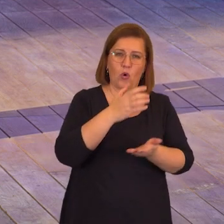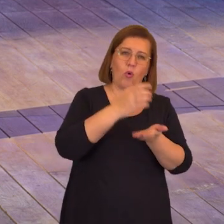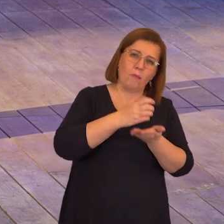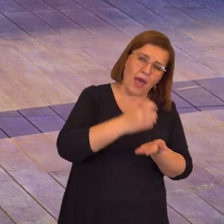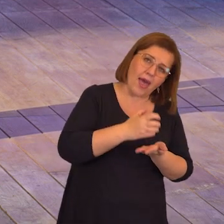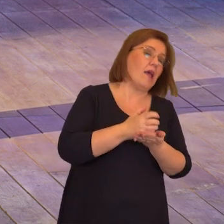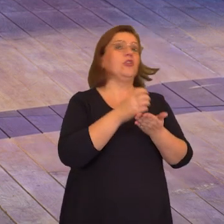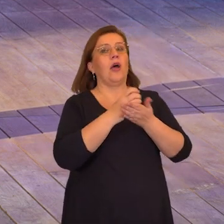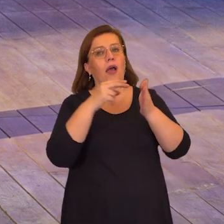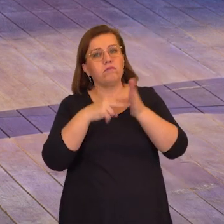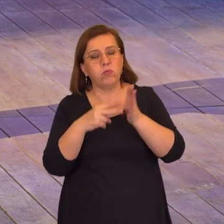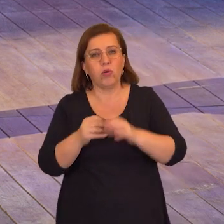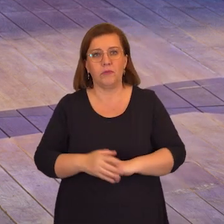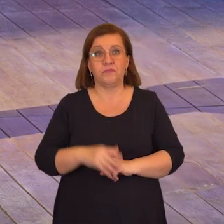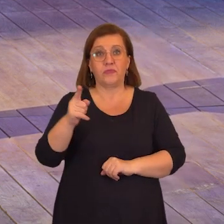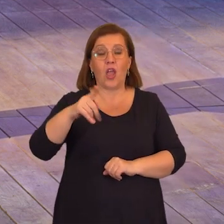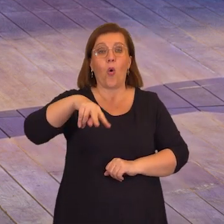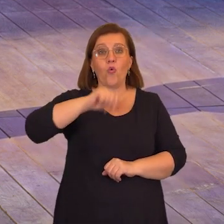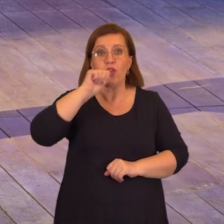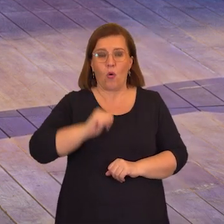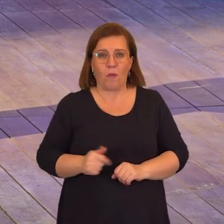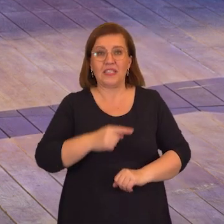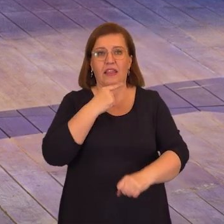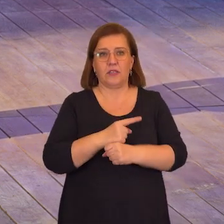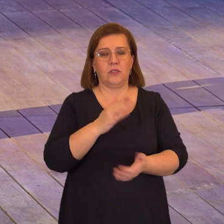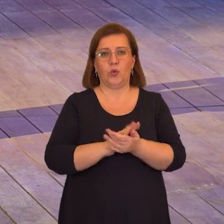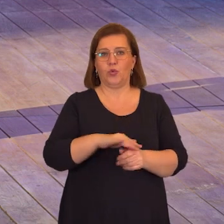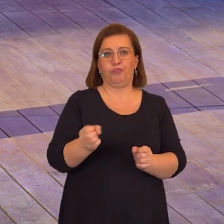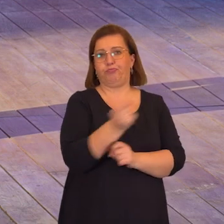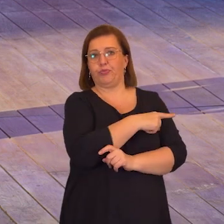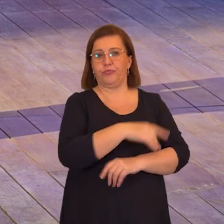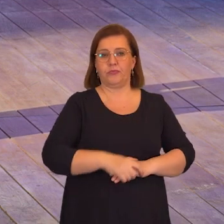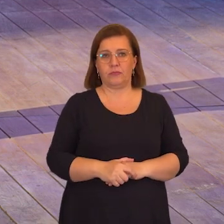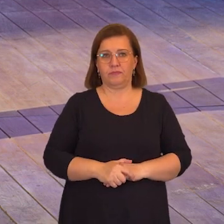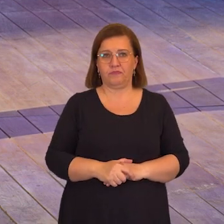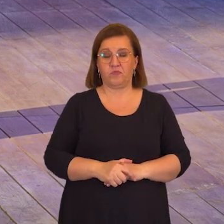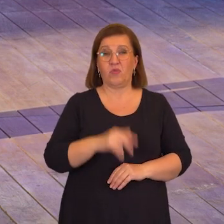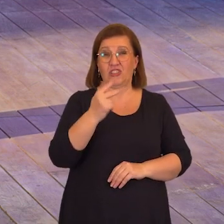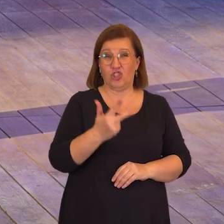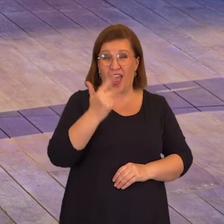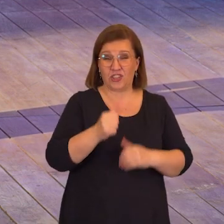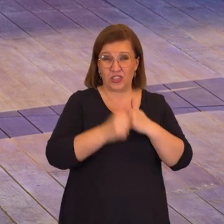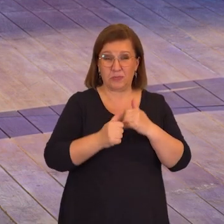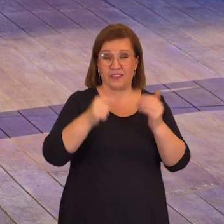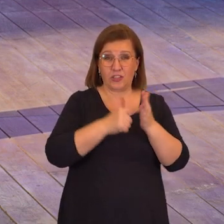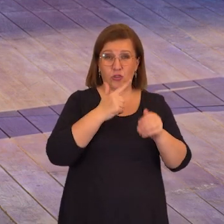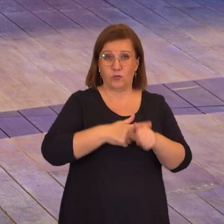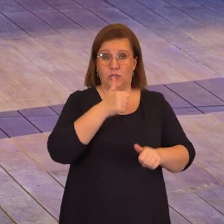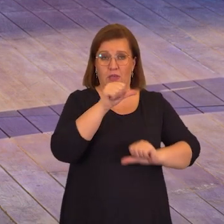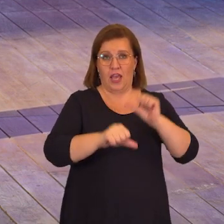kubeczki, decyzją Unii Europejskiej odeszły w zapomnienie. Dyrektywa z 3 lipca 2021